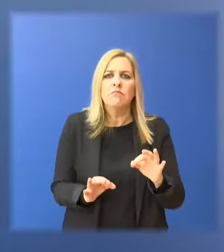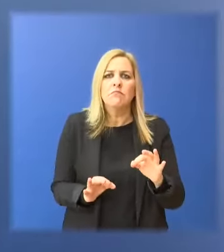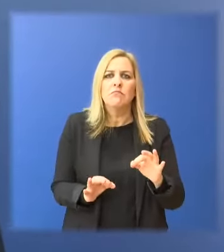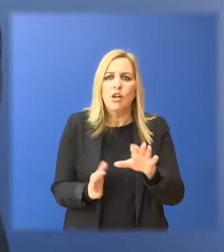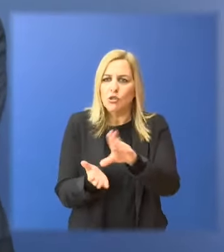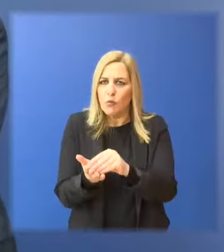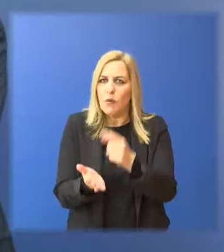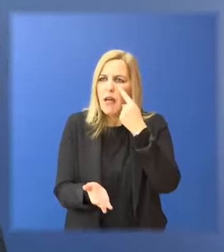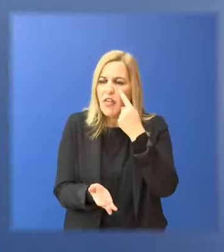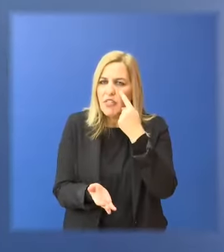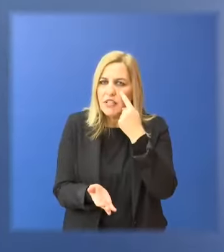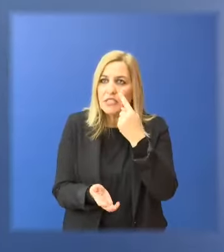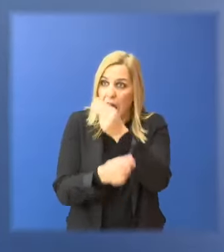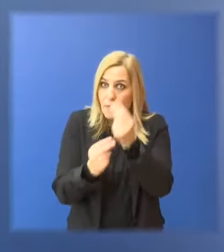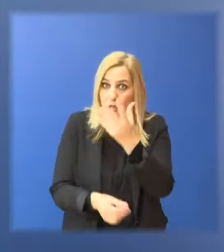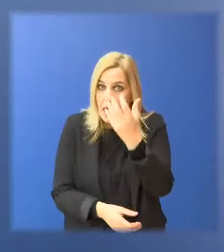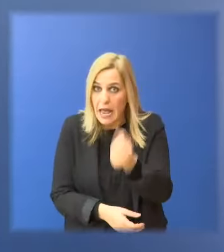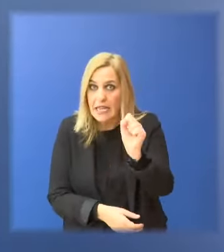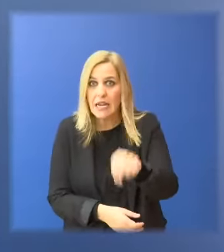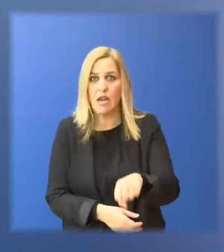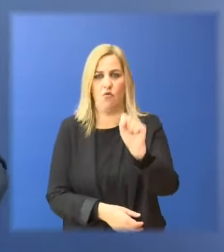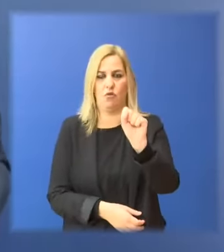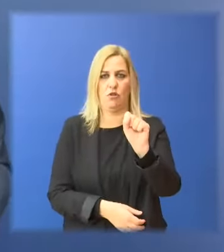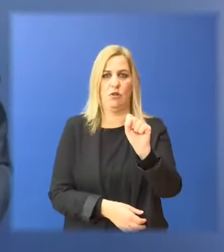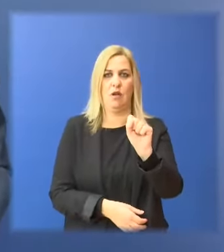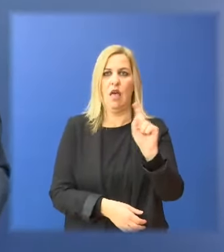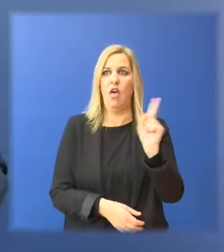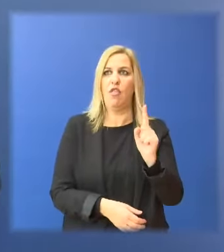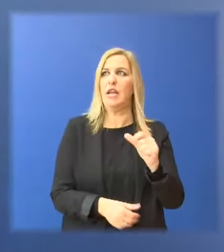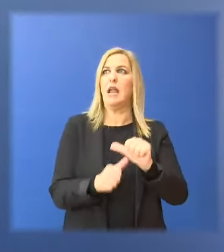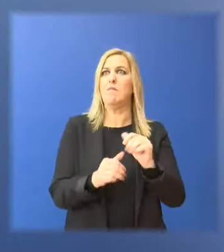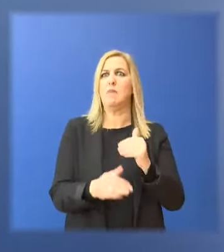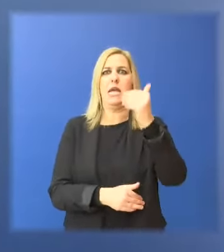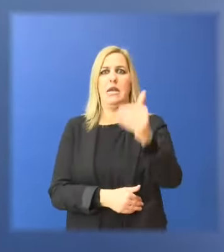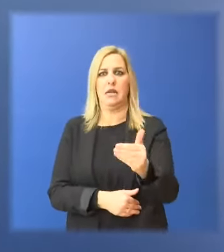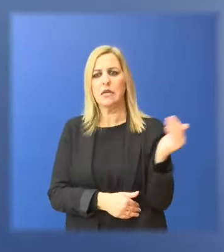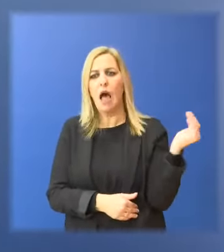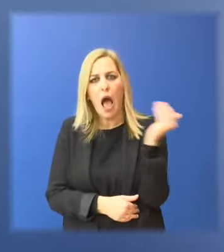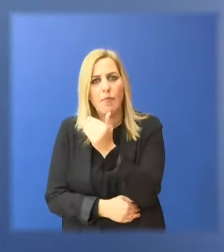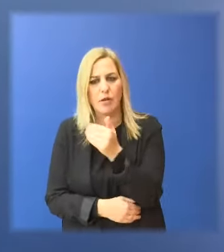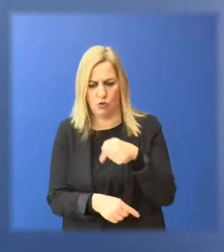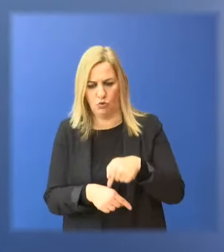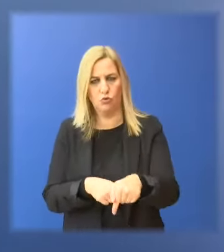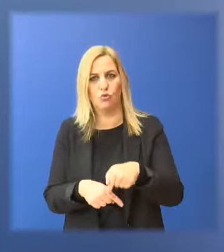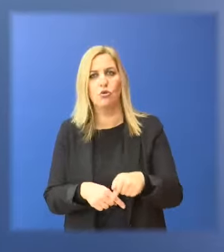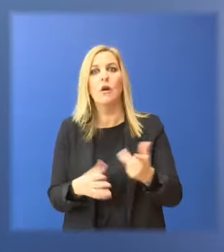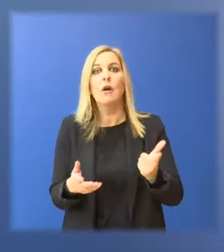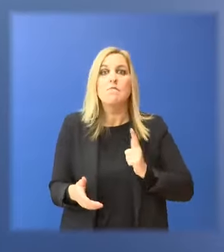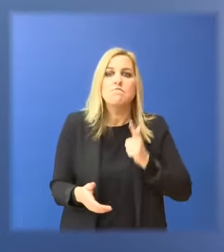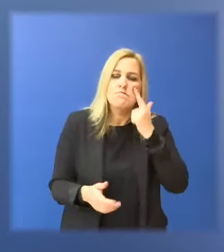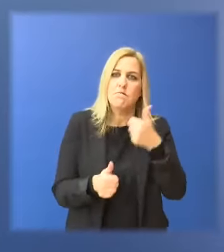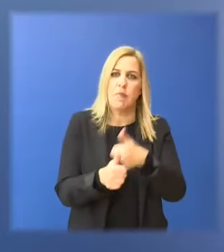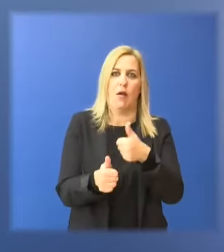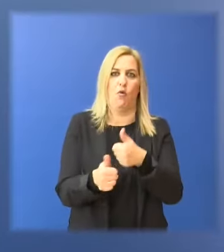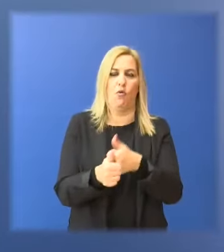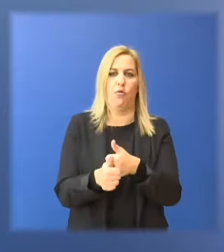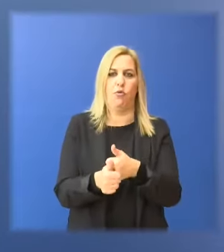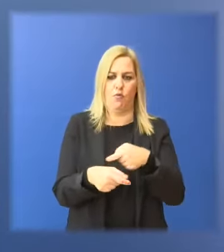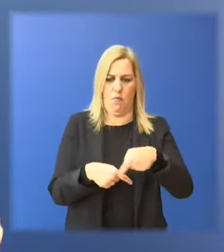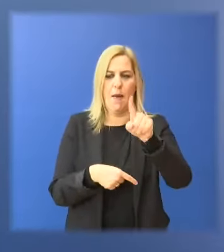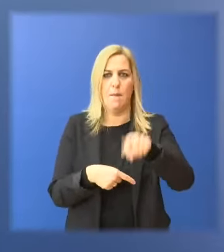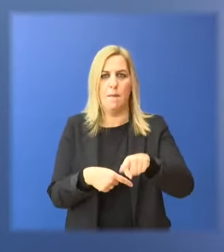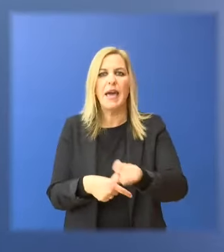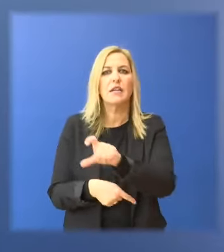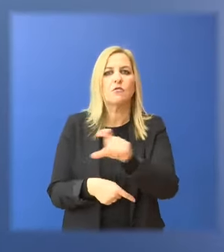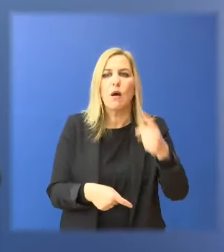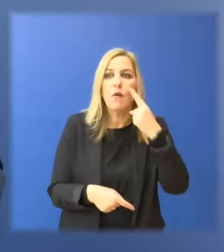στα ράφια τι αποτέλεσμα θα έχει. Αλλά δεν μιλάμε για κάτι το οποίο έρχεται μετά από κάποιους μήνες. Έχει άμεση εφαρμογή. Άρα θα περιμένουμε, θα το παρακολουθούμε τις επόμενες ημέρες